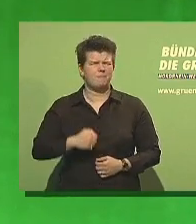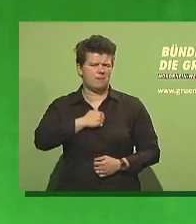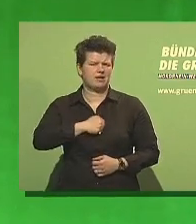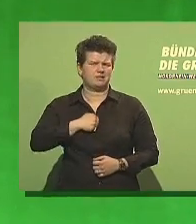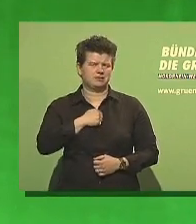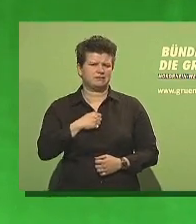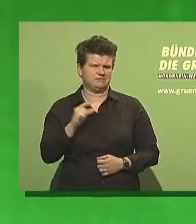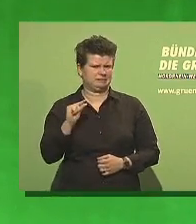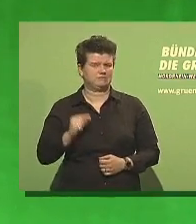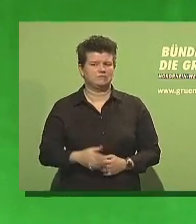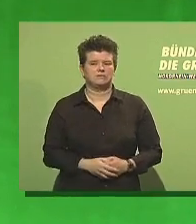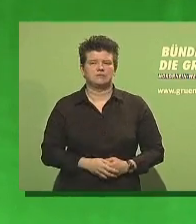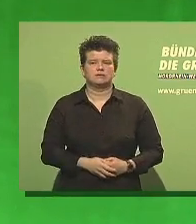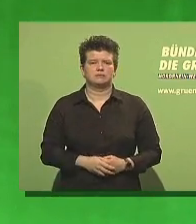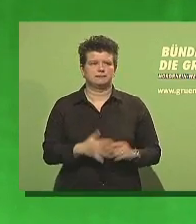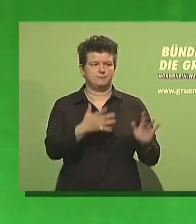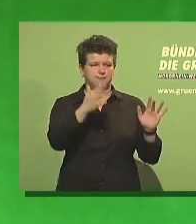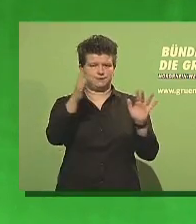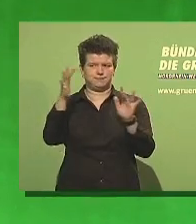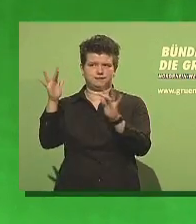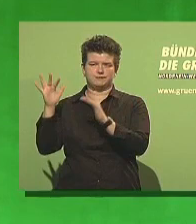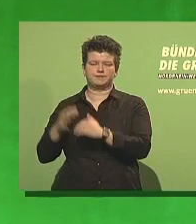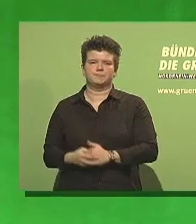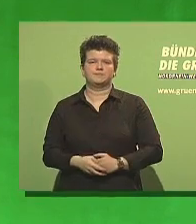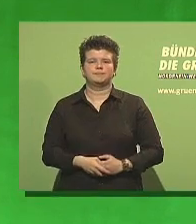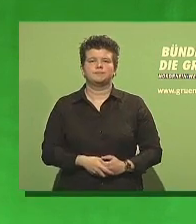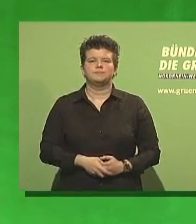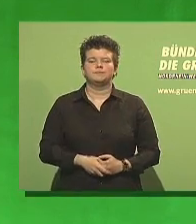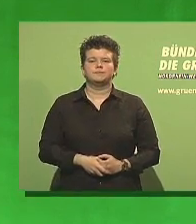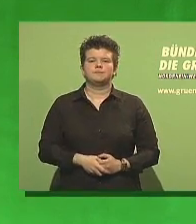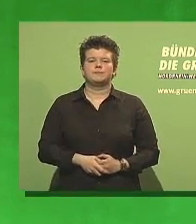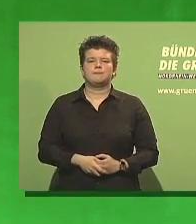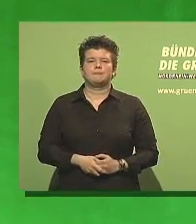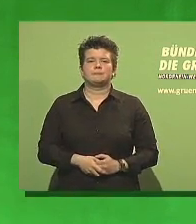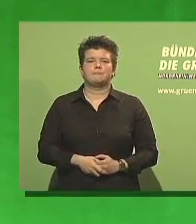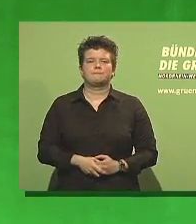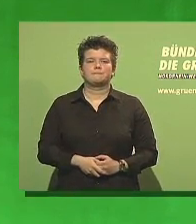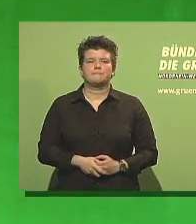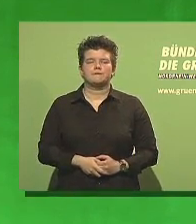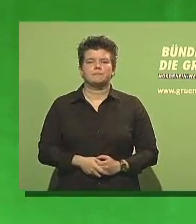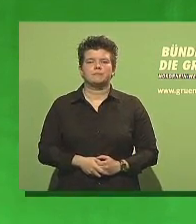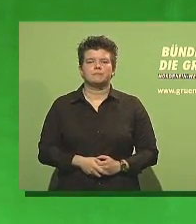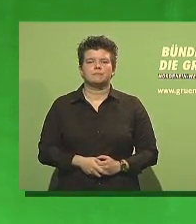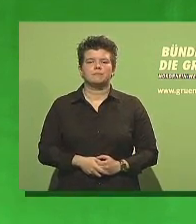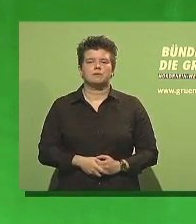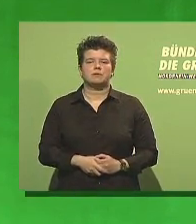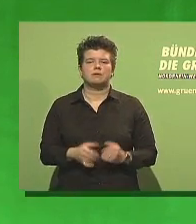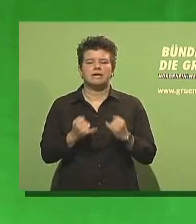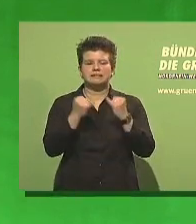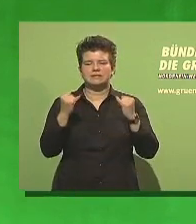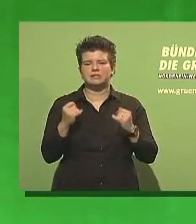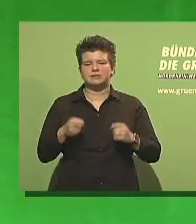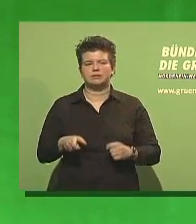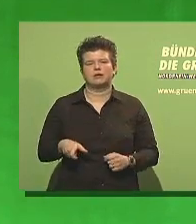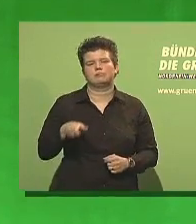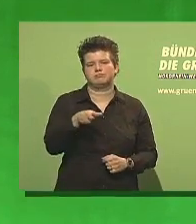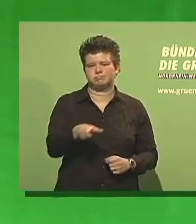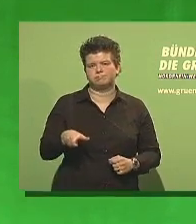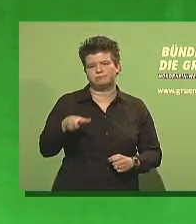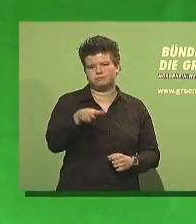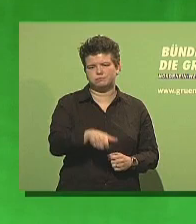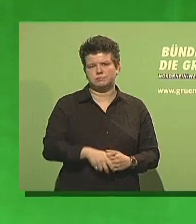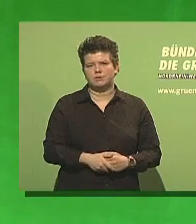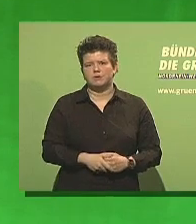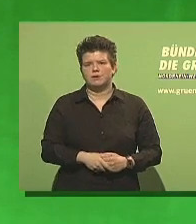Und dann werden die internationalen Zusagen zur Entwicklungs- und Klimafinanzierung von dieser Regierung einfach